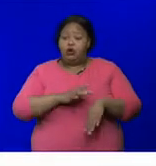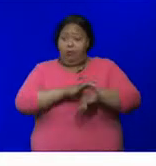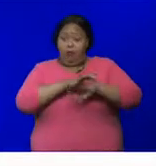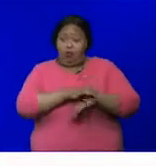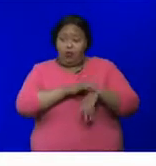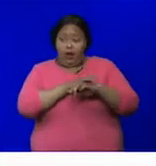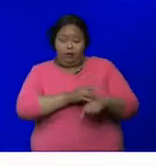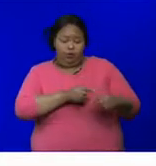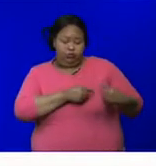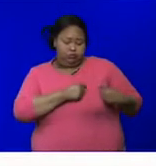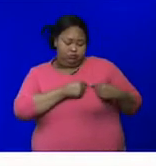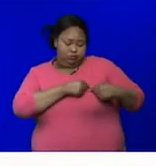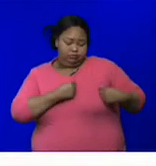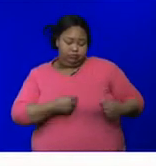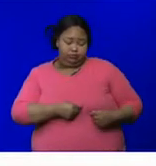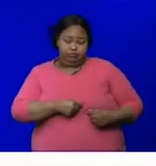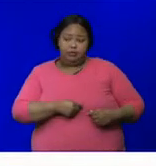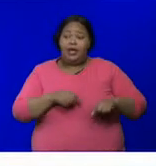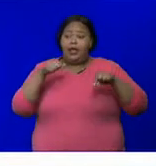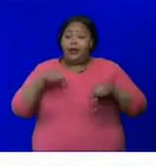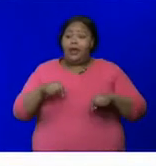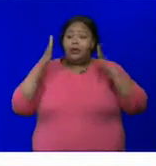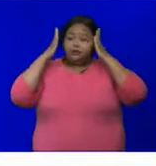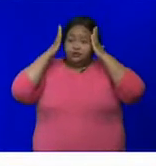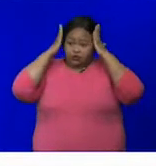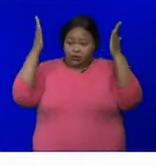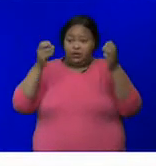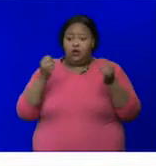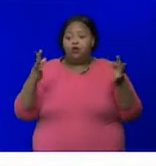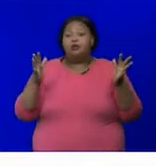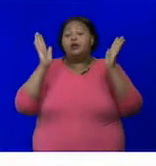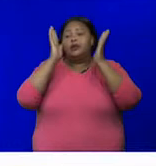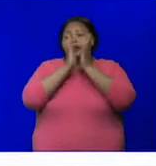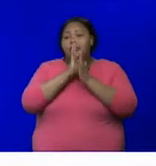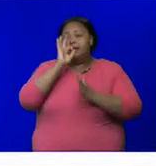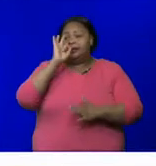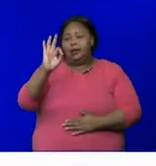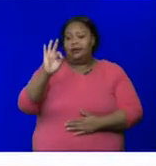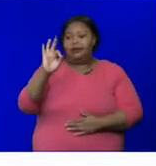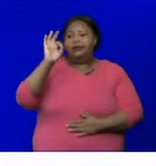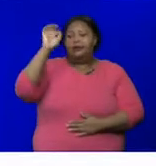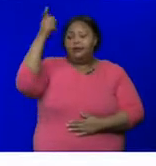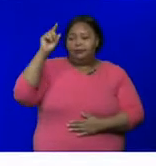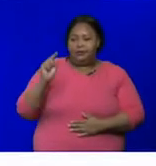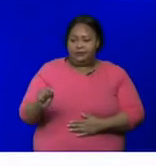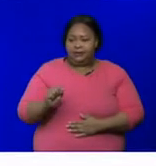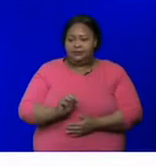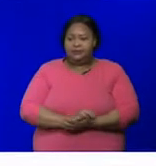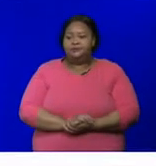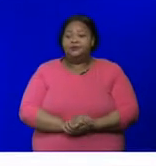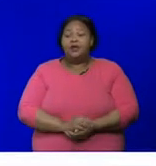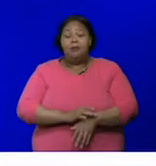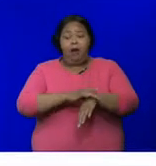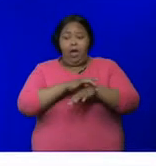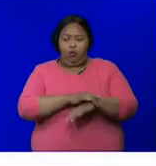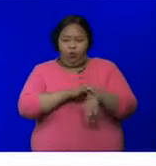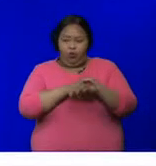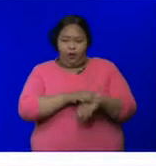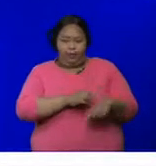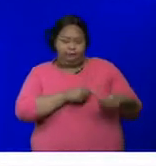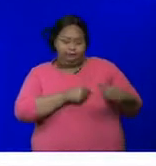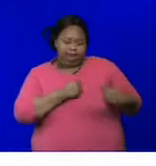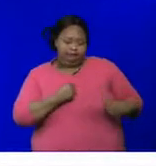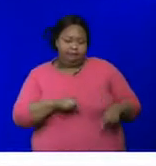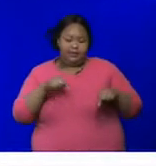bayafika lengathi lokulishumi nakuthathu ekhulwini 13% baphila naletifo tetinhlitiyo